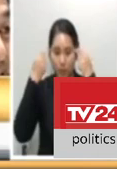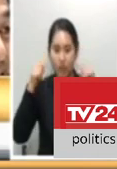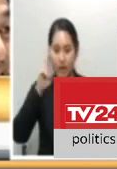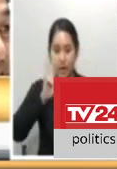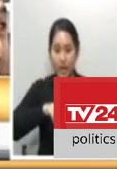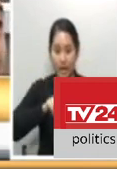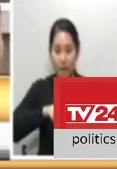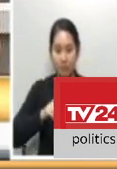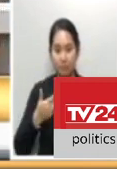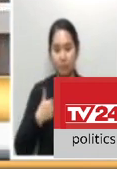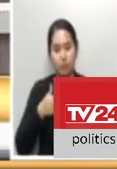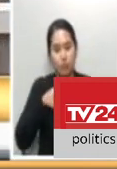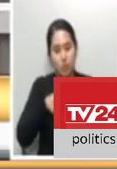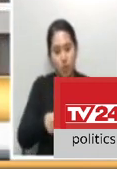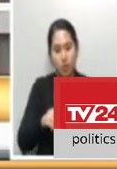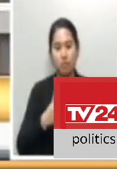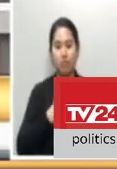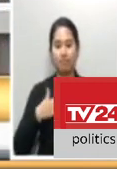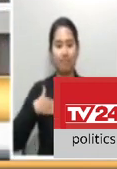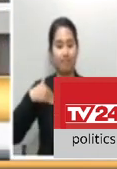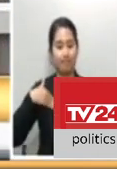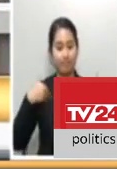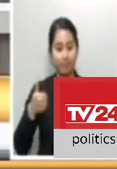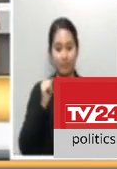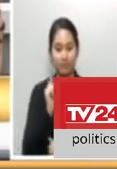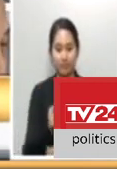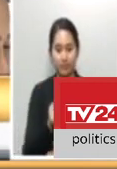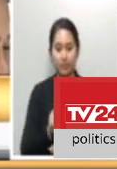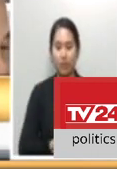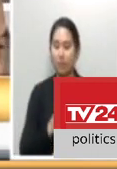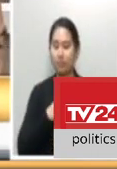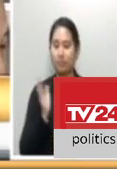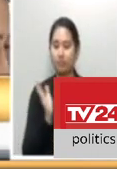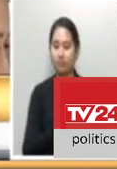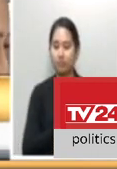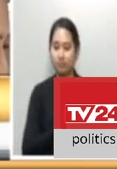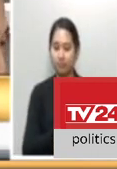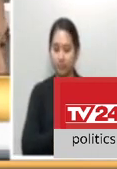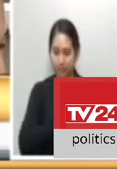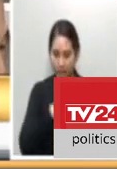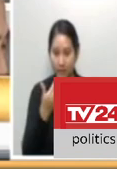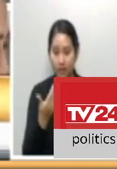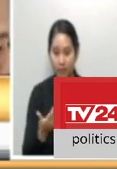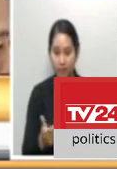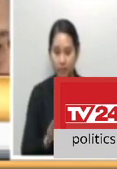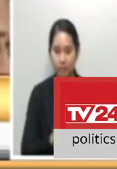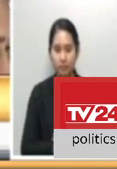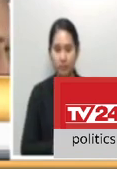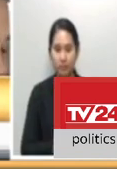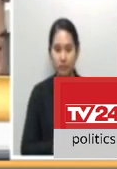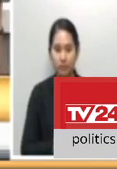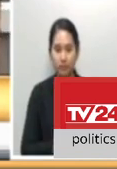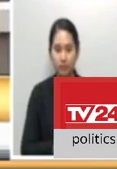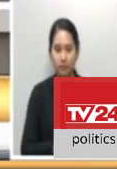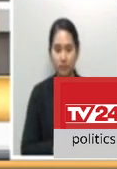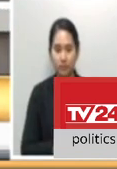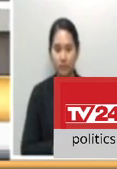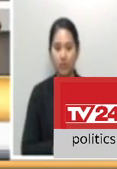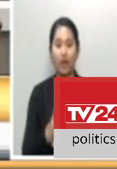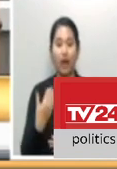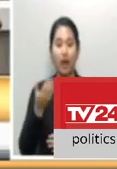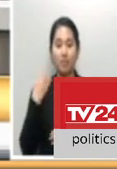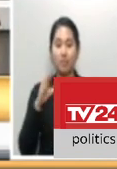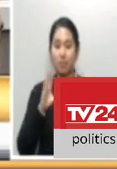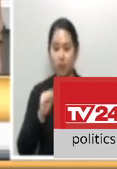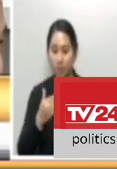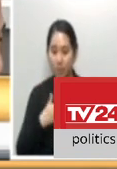ที่นี้นะครับถือว่าแหมผมดีใจจริงนะครับท่านชื่นชมท่านมานานนะครับเพิ่งทั้งสมัยประชุมก็เพิ่งจ